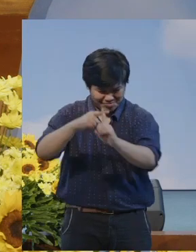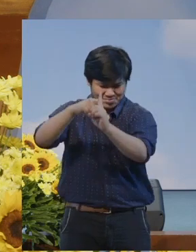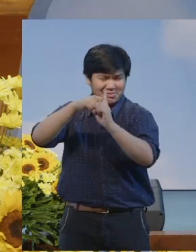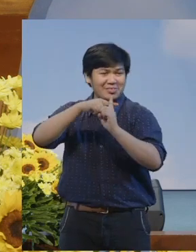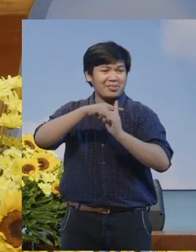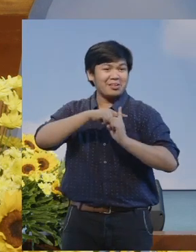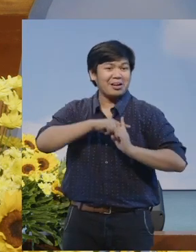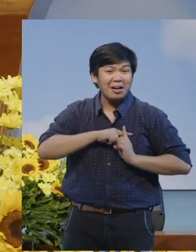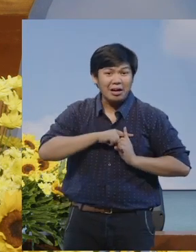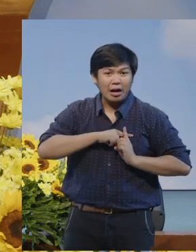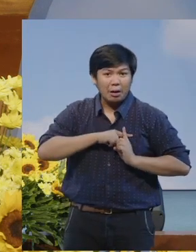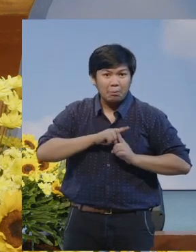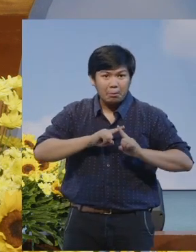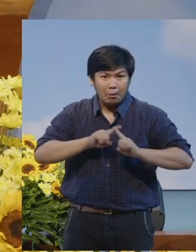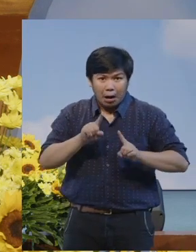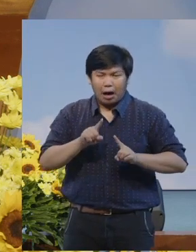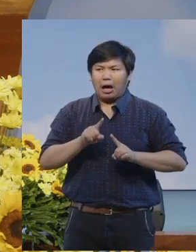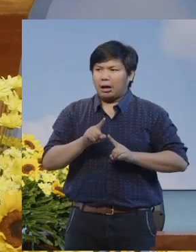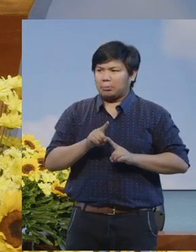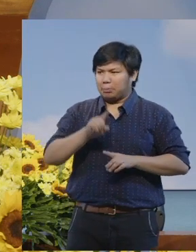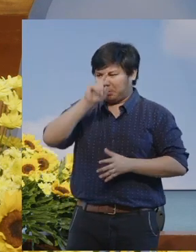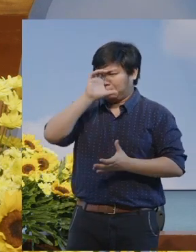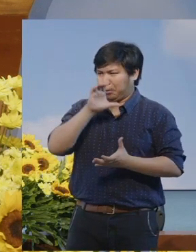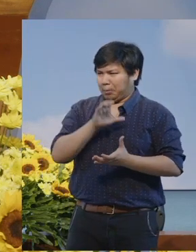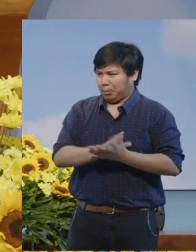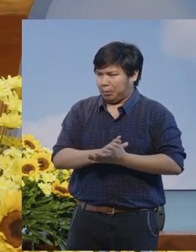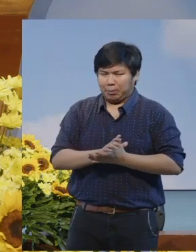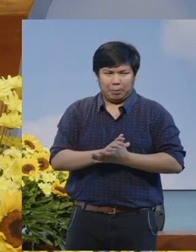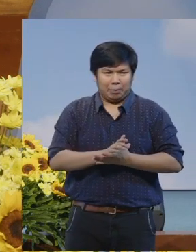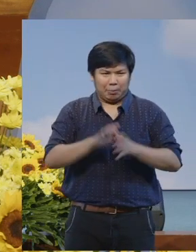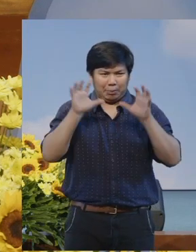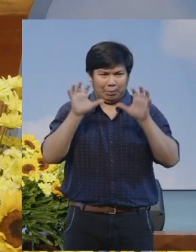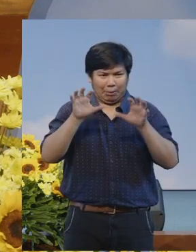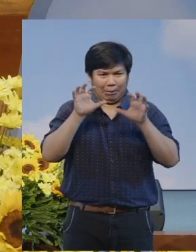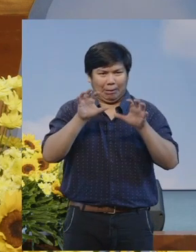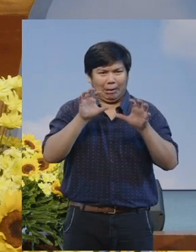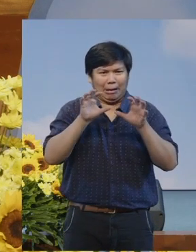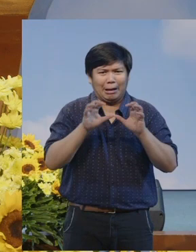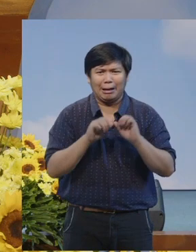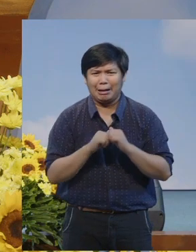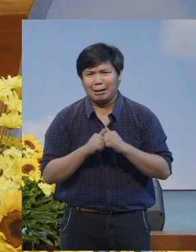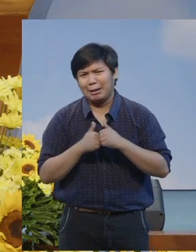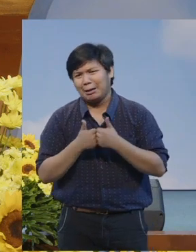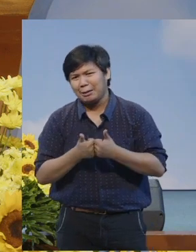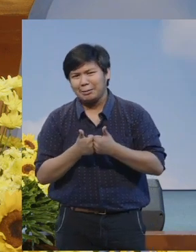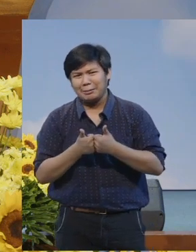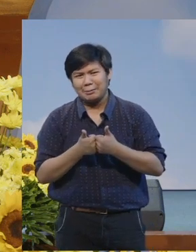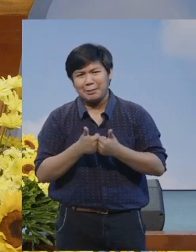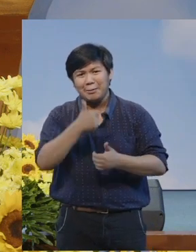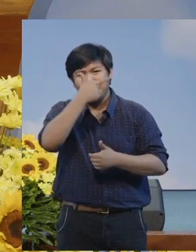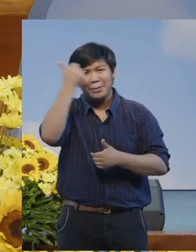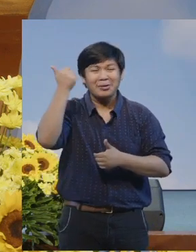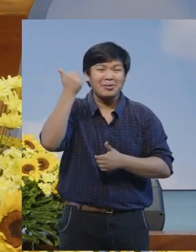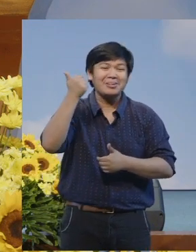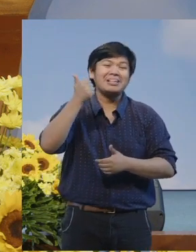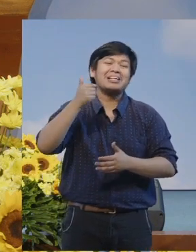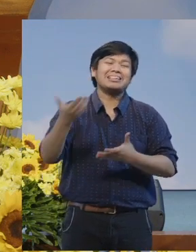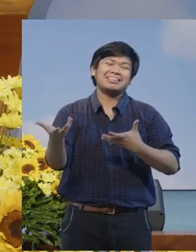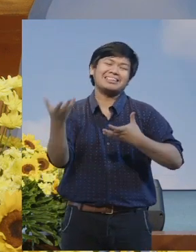Jesus, marami pa rin paniniwala tungkol sa okultismo sapagkat ito ay naging bahagi na